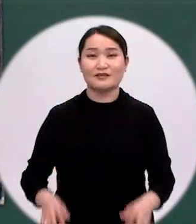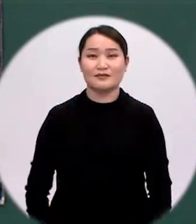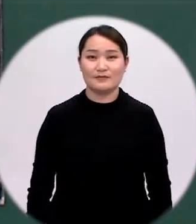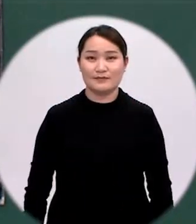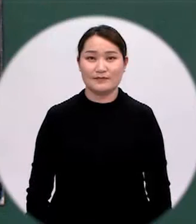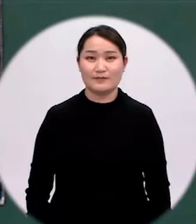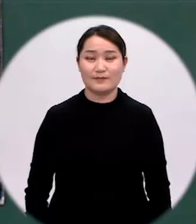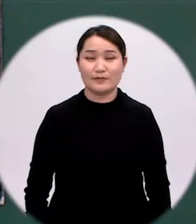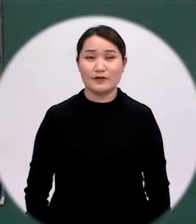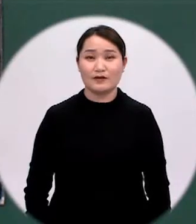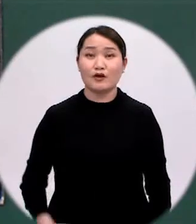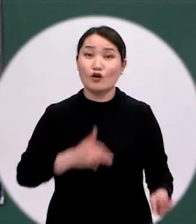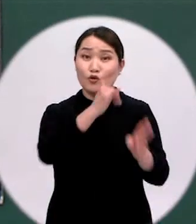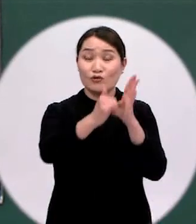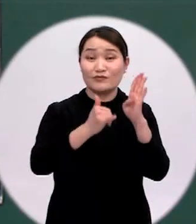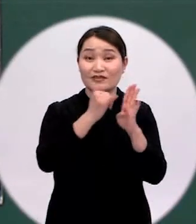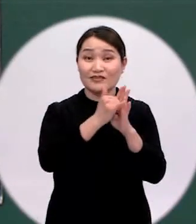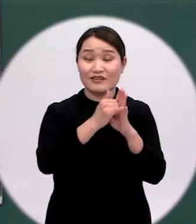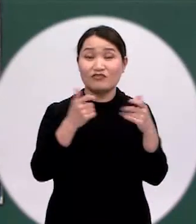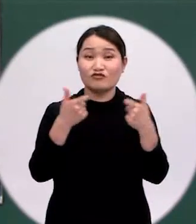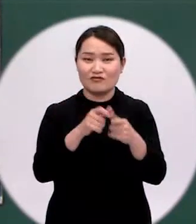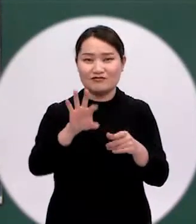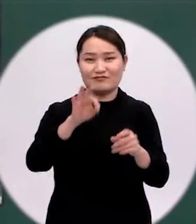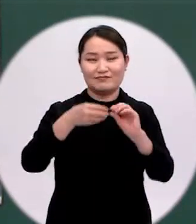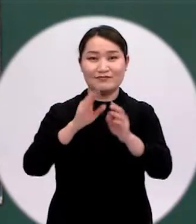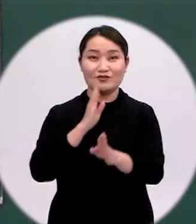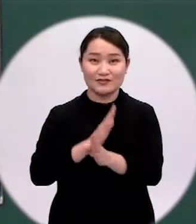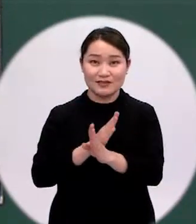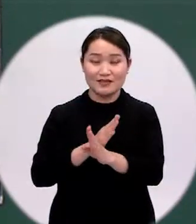хамтран улиралдаа тохируулж эдгээр сонголтуудыг хийлээ.